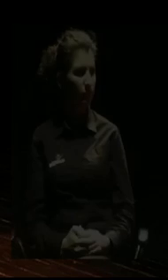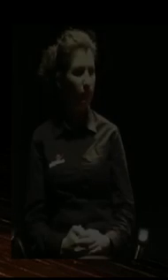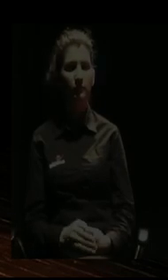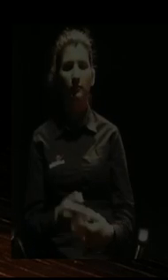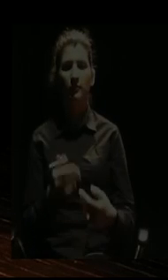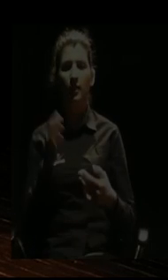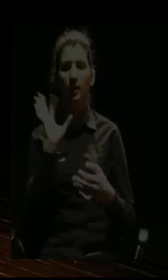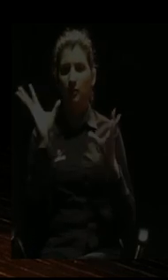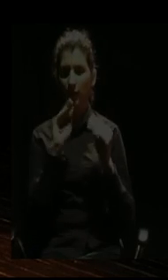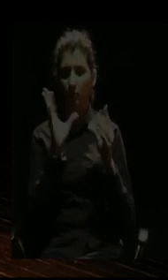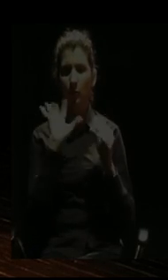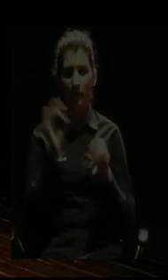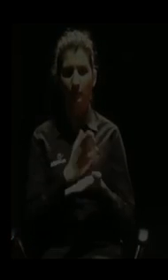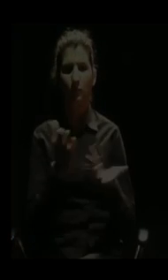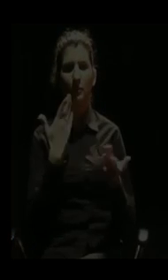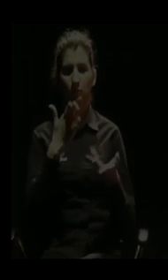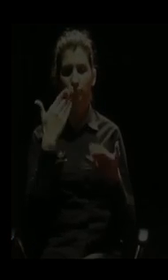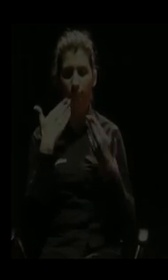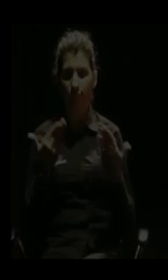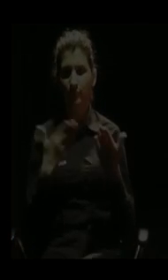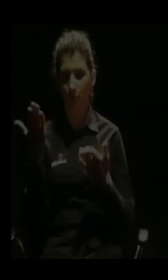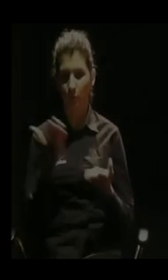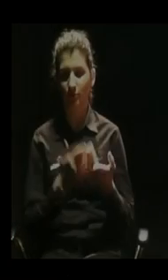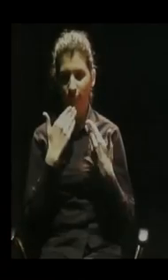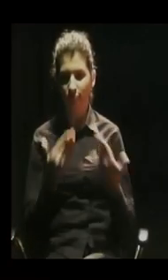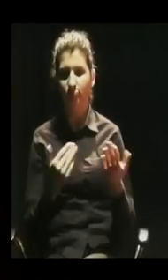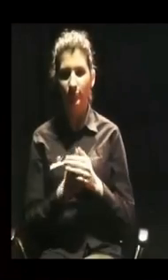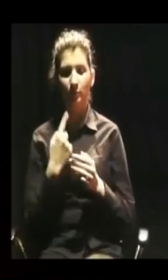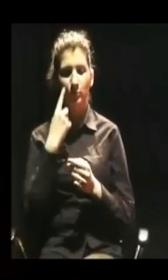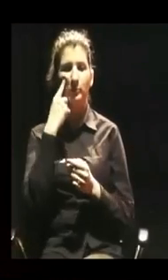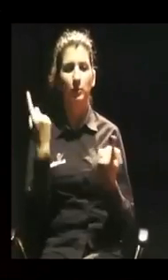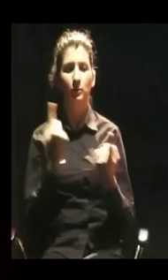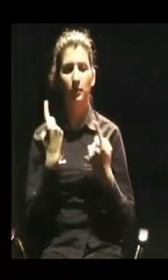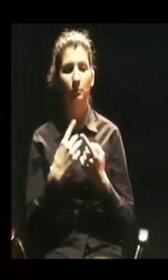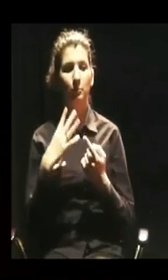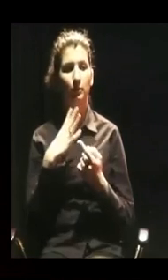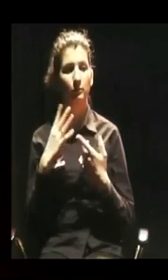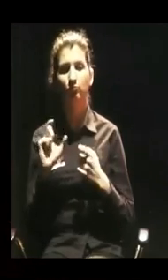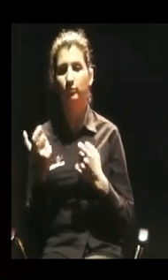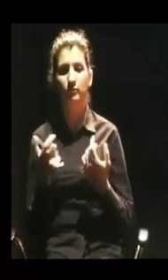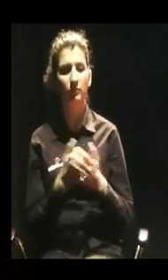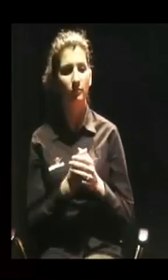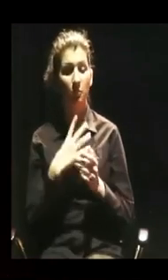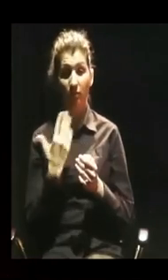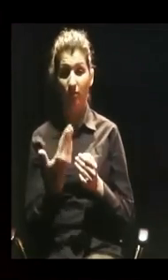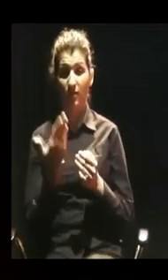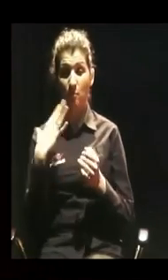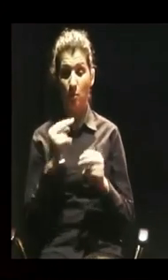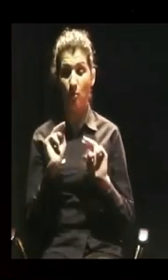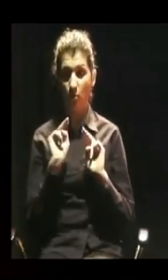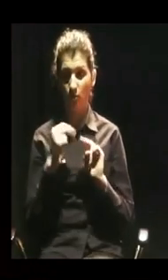Dobry wieczór Państwu, bardzo dziękuję za zaproszenie. Przypomina mi się sytuacja, kiedy nie tak dawno brałem